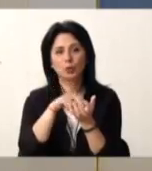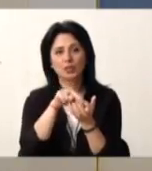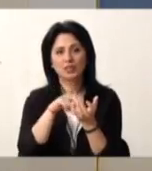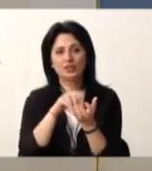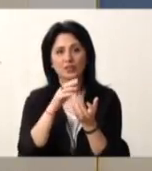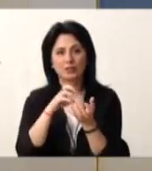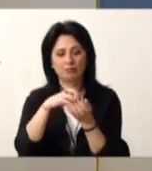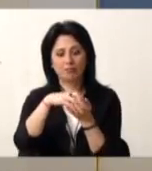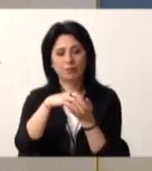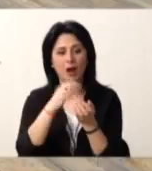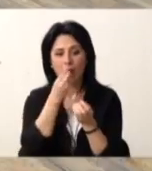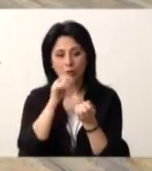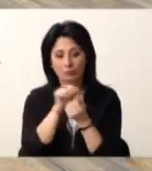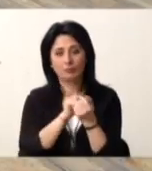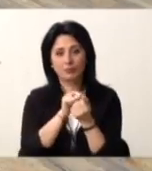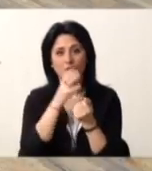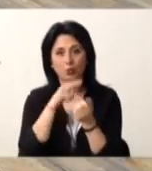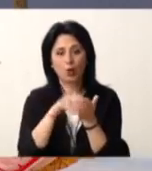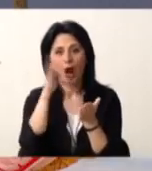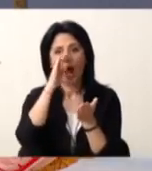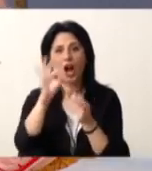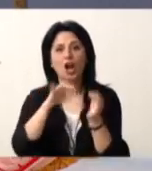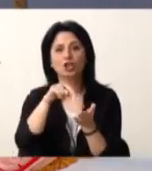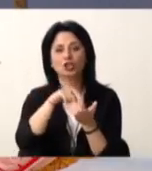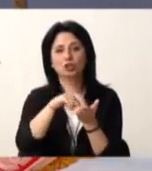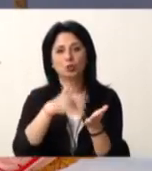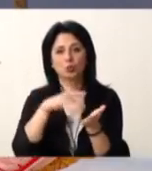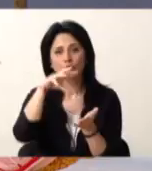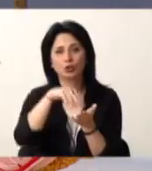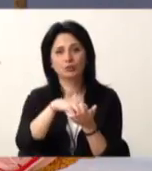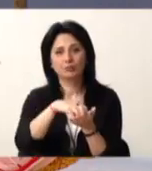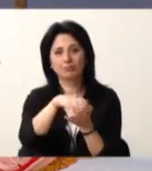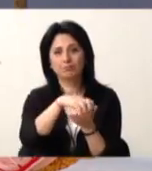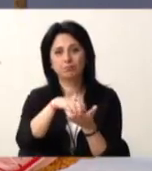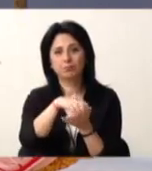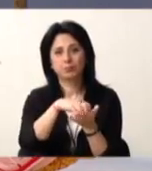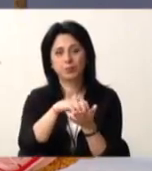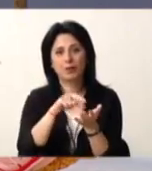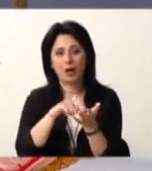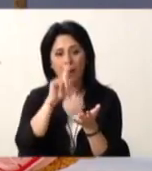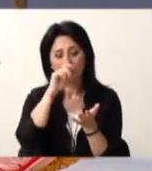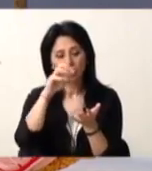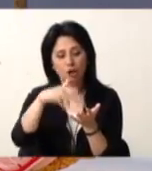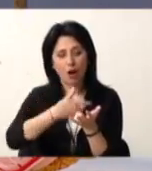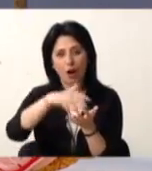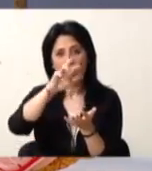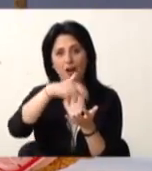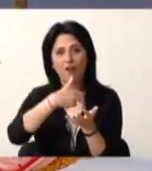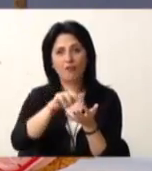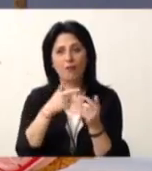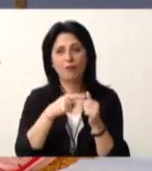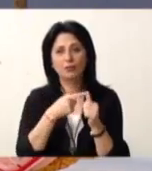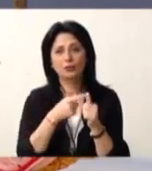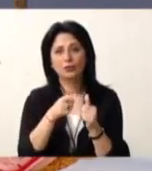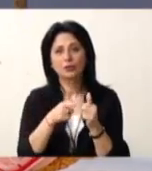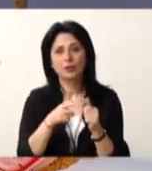გროვდება გადამუშავების დროს ჭარბი აირი და თვითონ საკვების შავით მოქმედების დროს მეთანი და